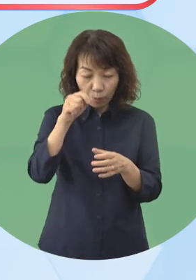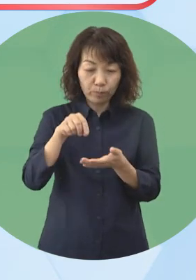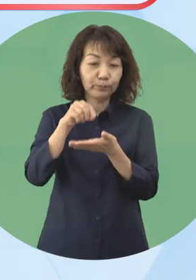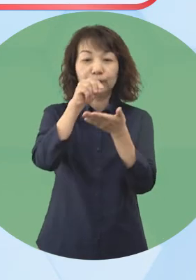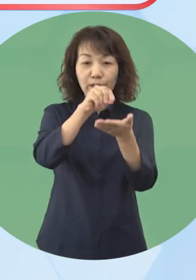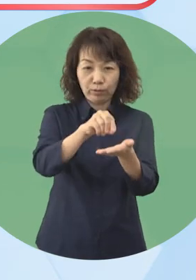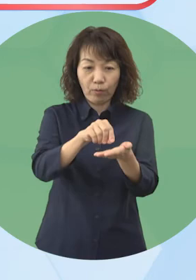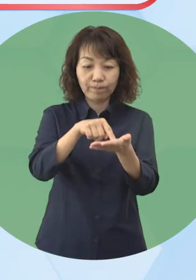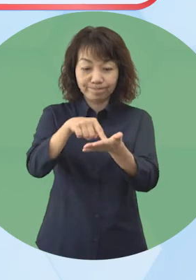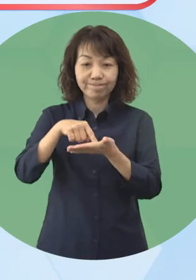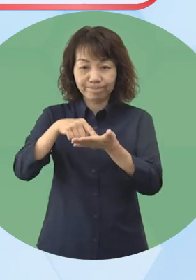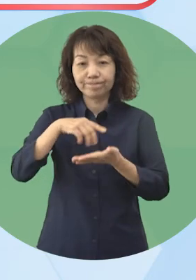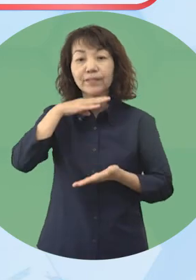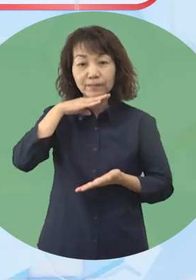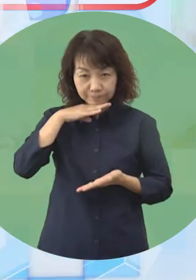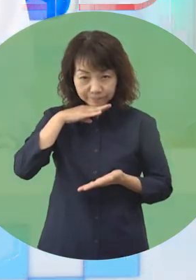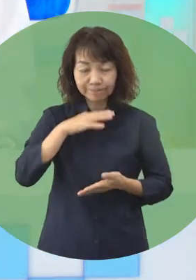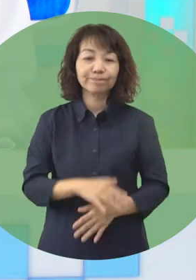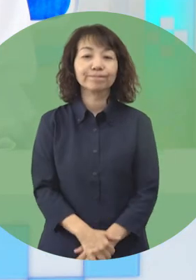ってるぞよ。